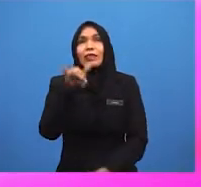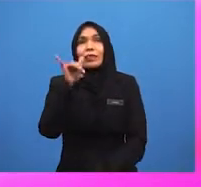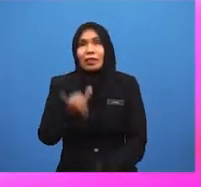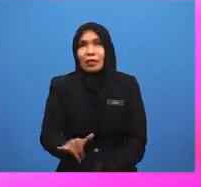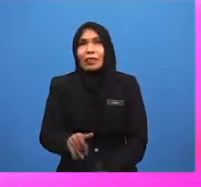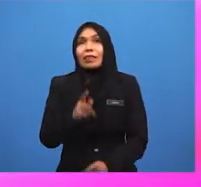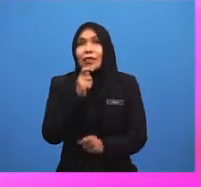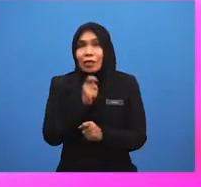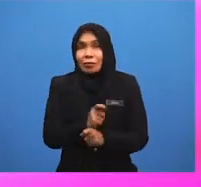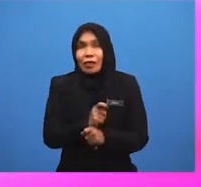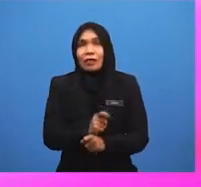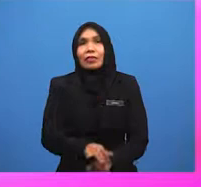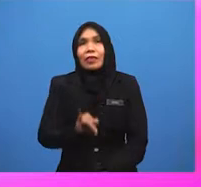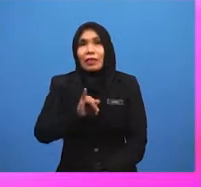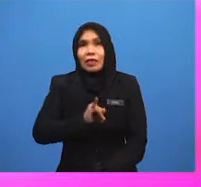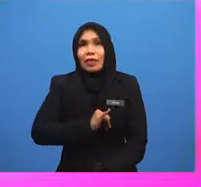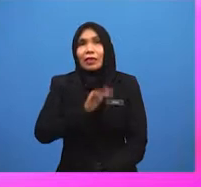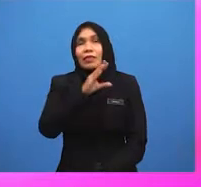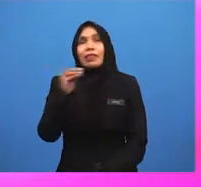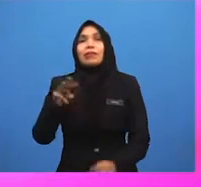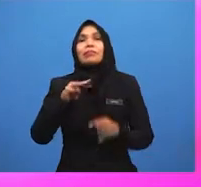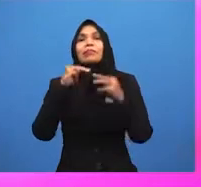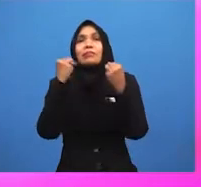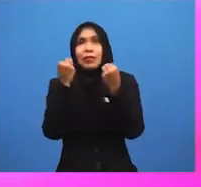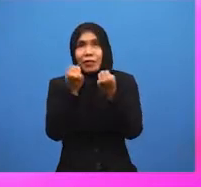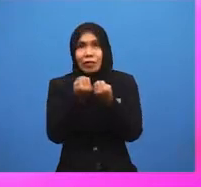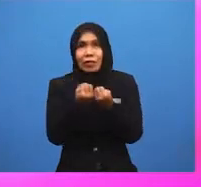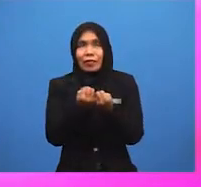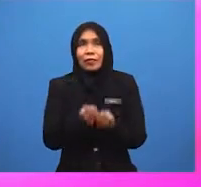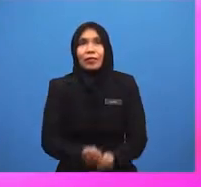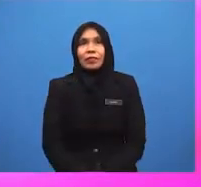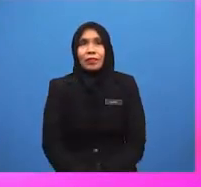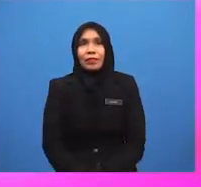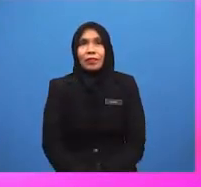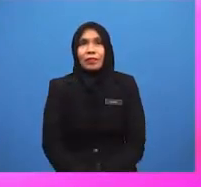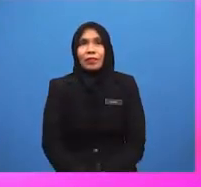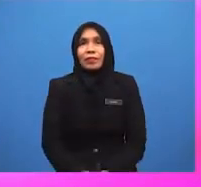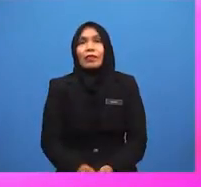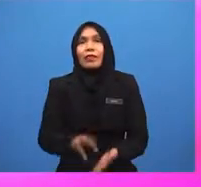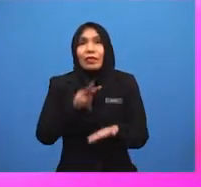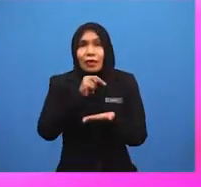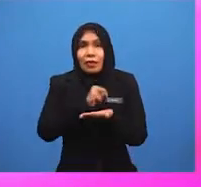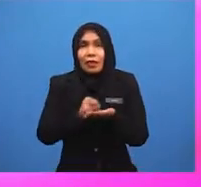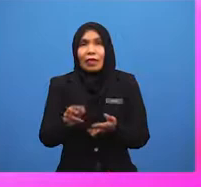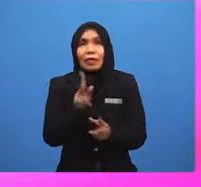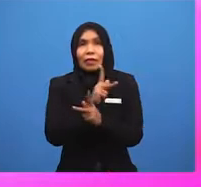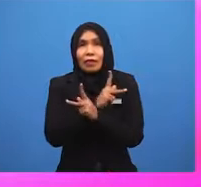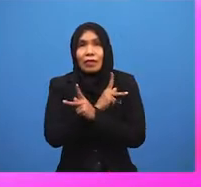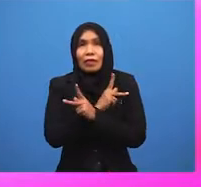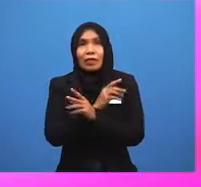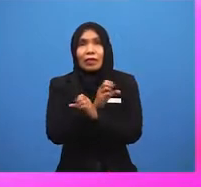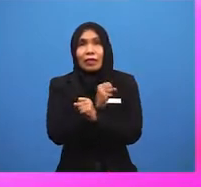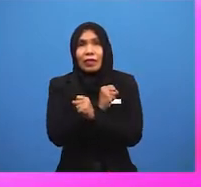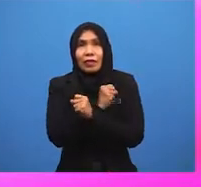tepat sekali. Saya dan masyarakat. Oleh itu, nilai kasih sayang